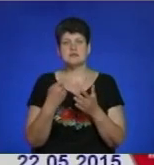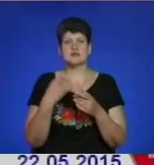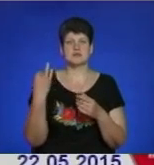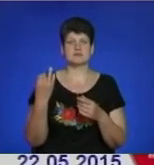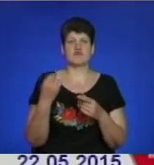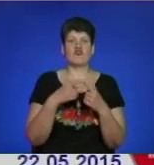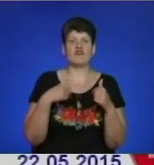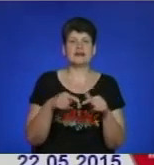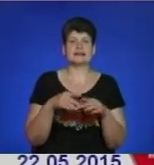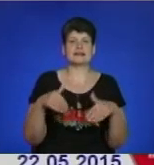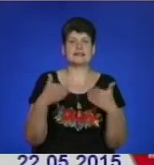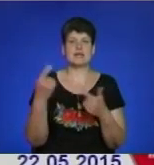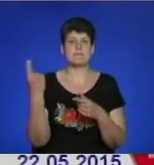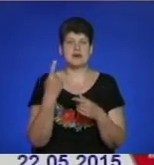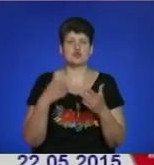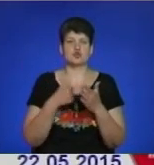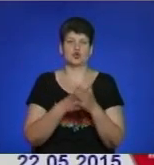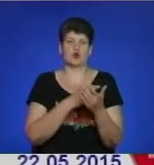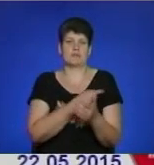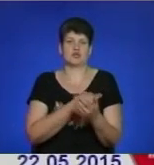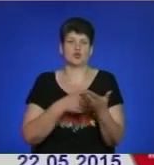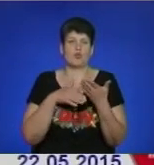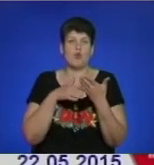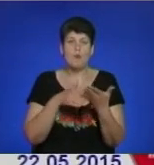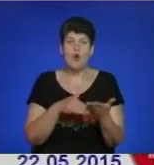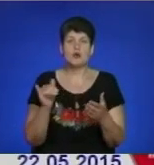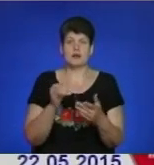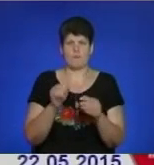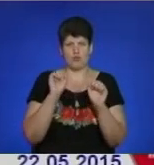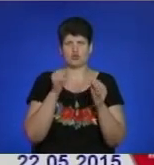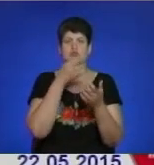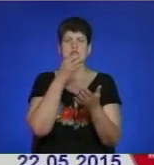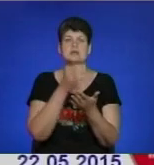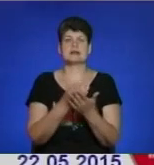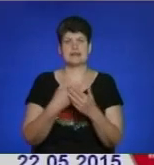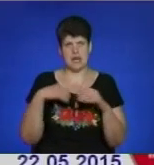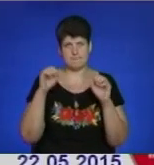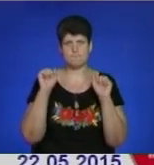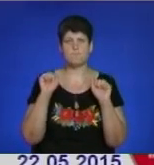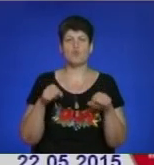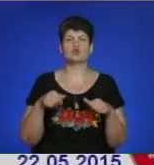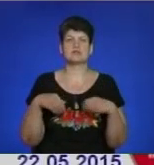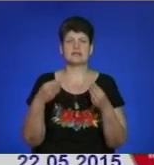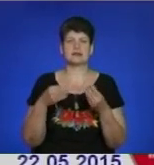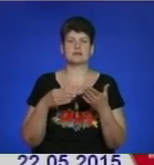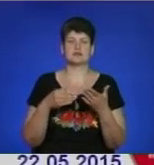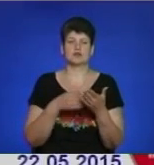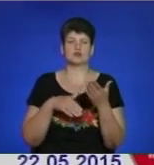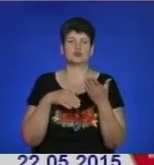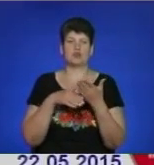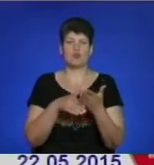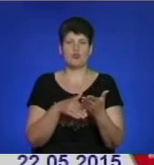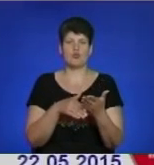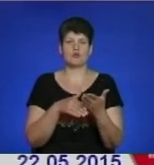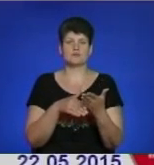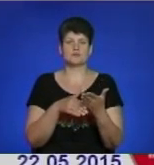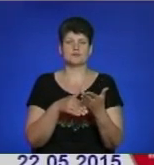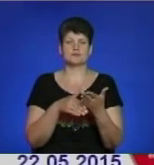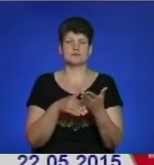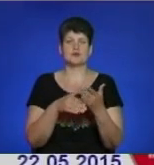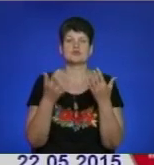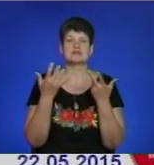навиками надання першої домедичної допомоги. І в таких тяжких умовах, які зараз переживає Україна, це є надзвичайно важливо, оскільки ніколи не знаєш,